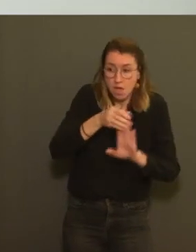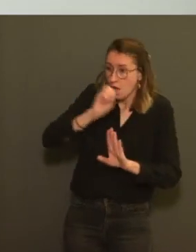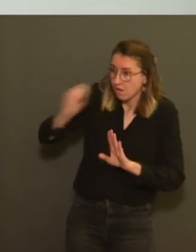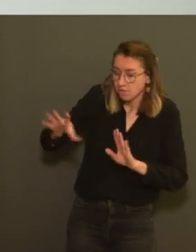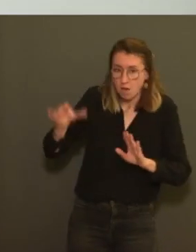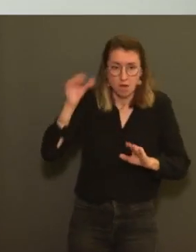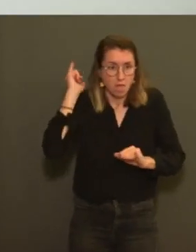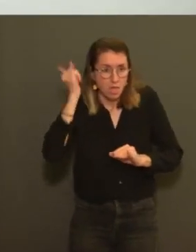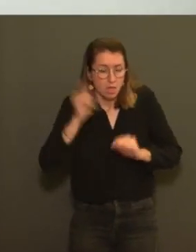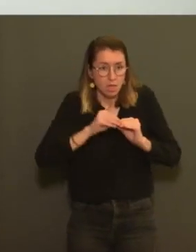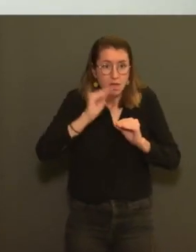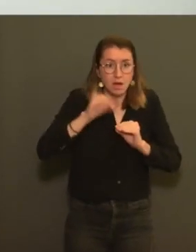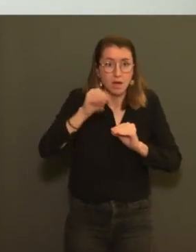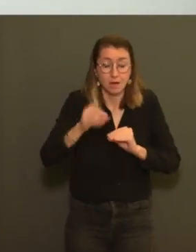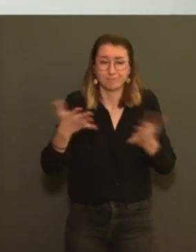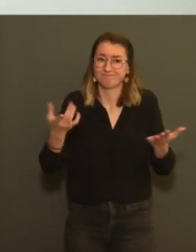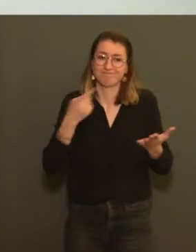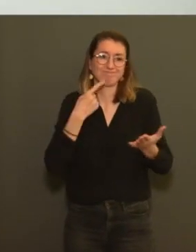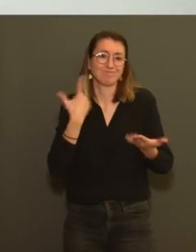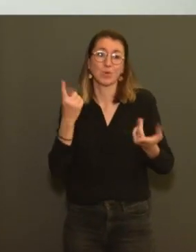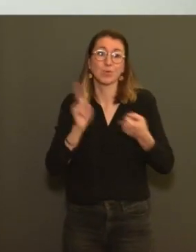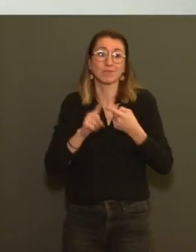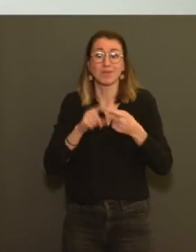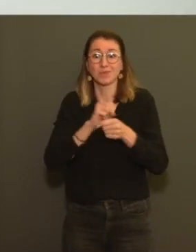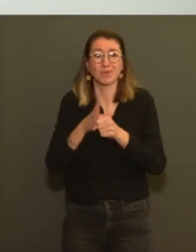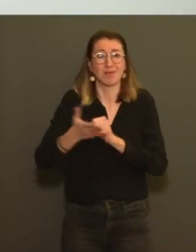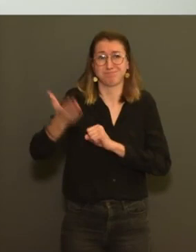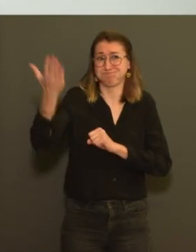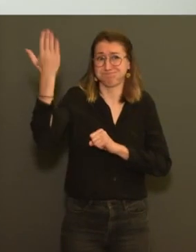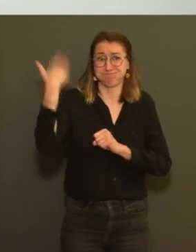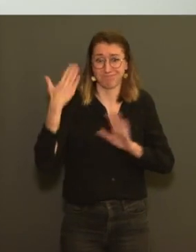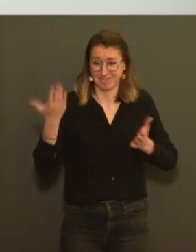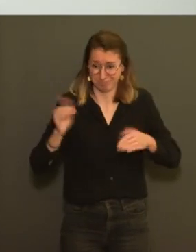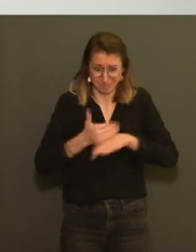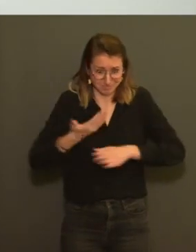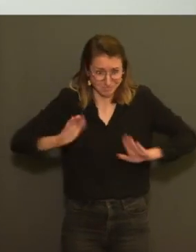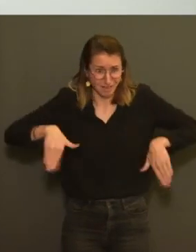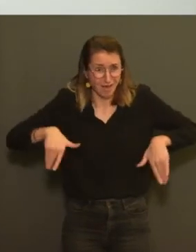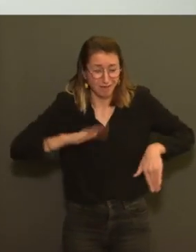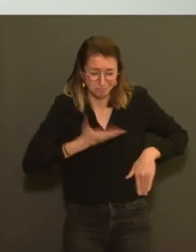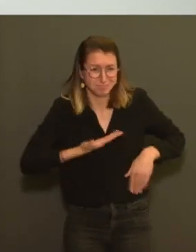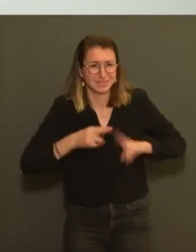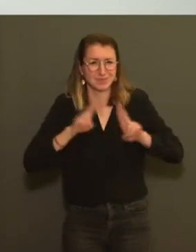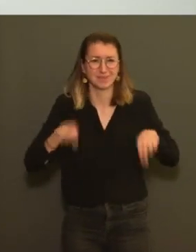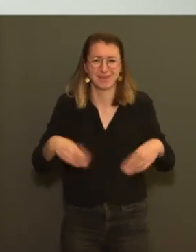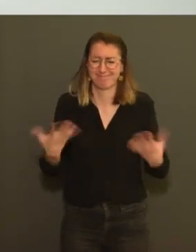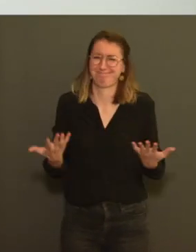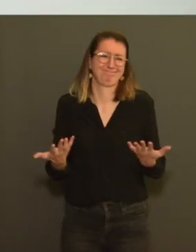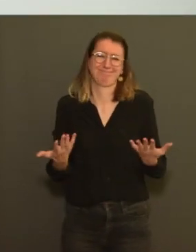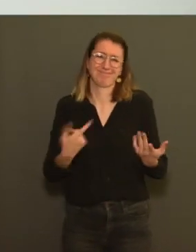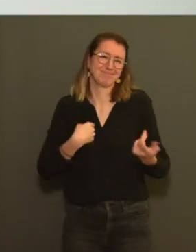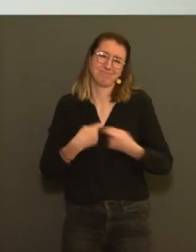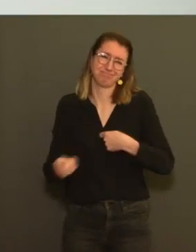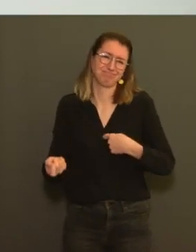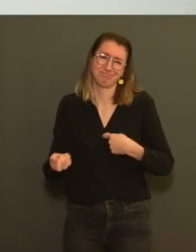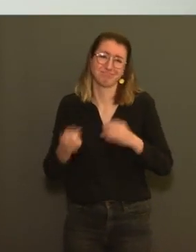gens éventuellement positifs se faisaient avec trop de retard. C'est pour ça que la conférence interministérielle de ce